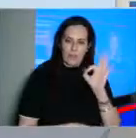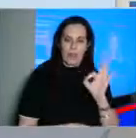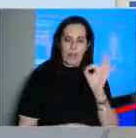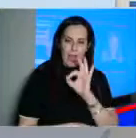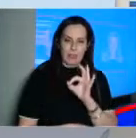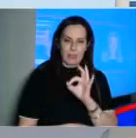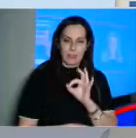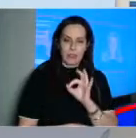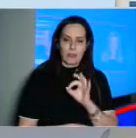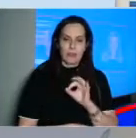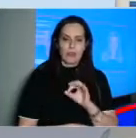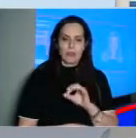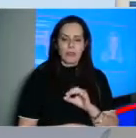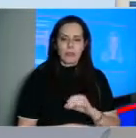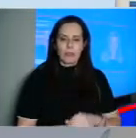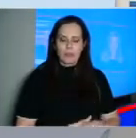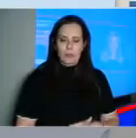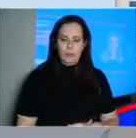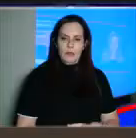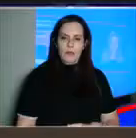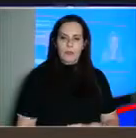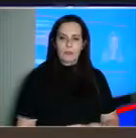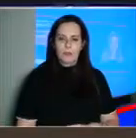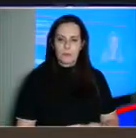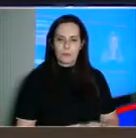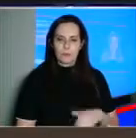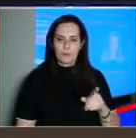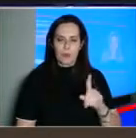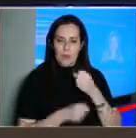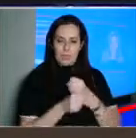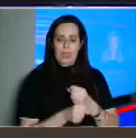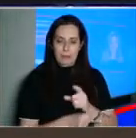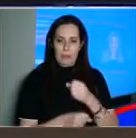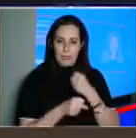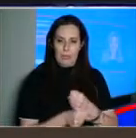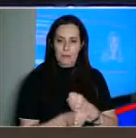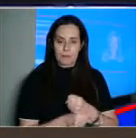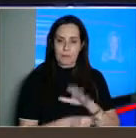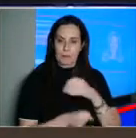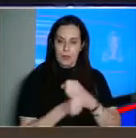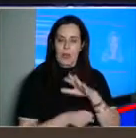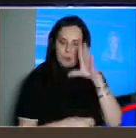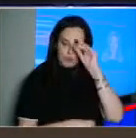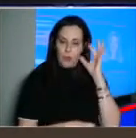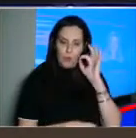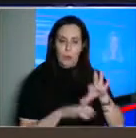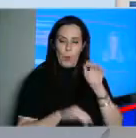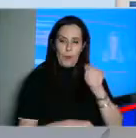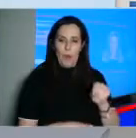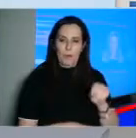ואפס. זה אפס ואפס שמייצגים 300,000 איש, או לא מייצגים 300,000 נשים חרדיות. הם מייצגים גם את הנשים וגם את הגברים שמצביעים